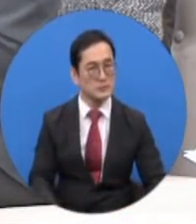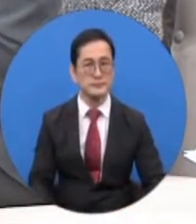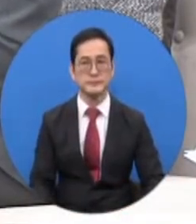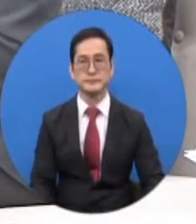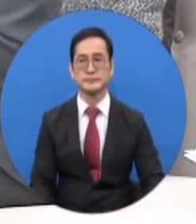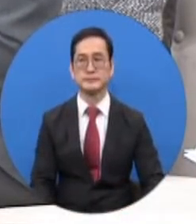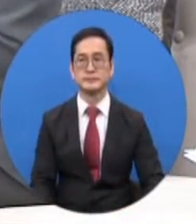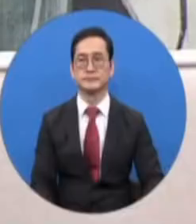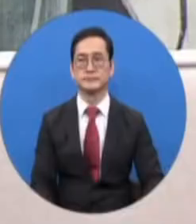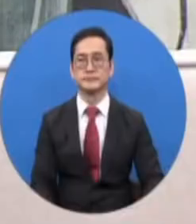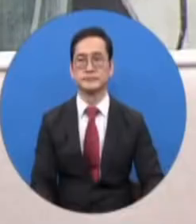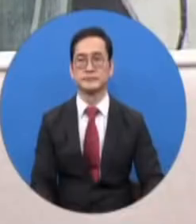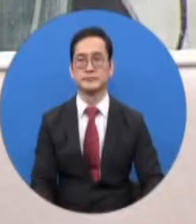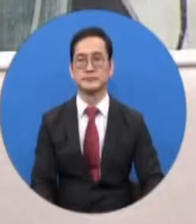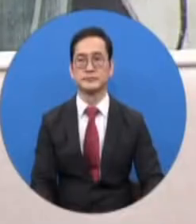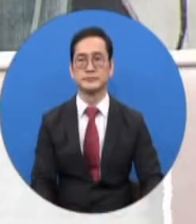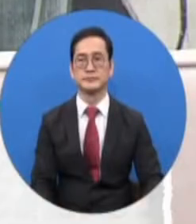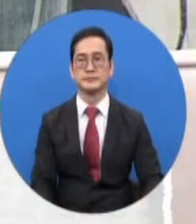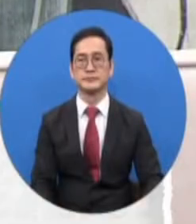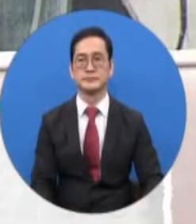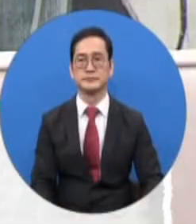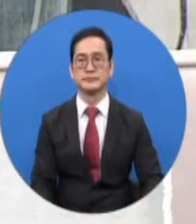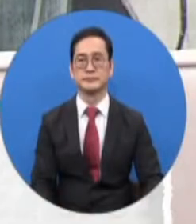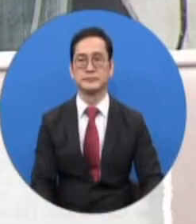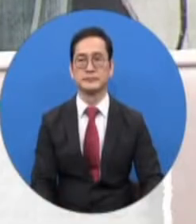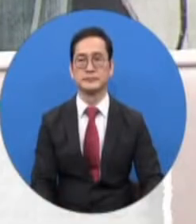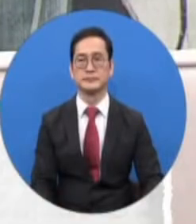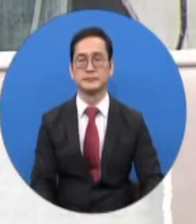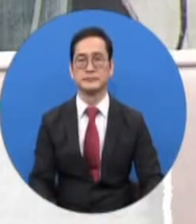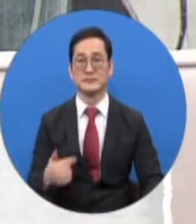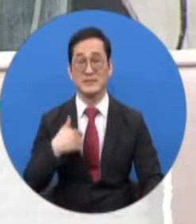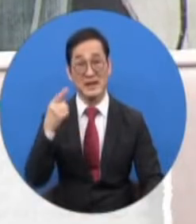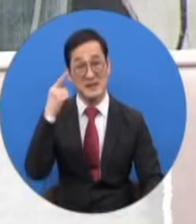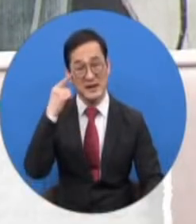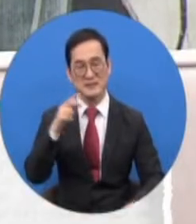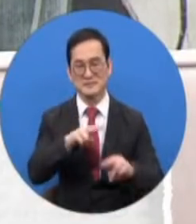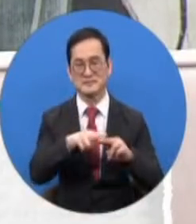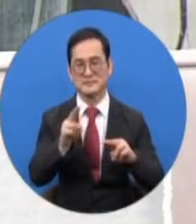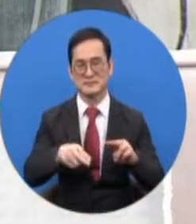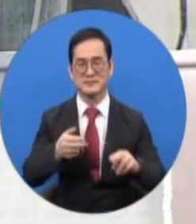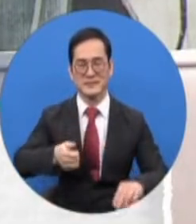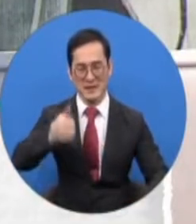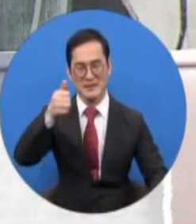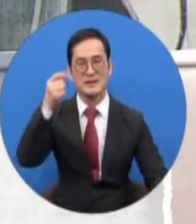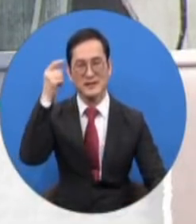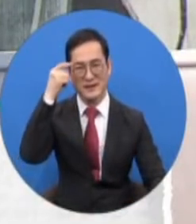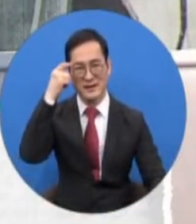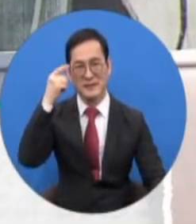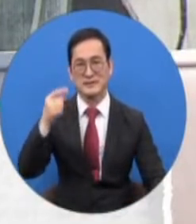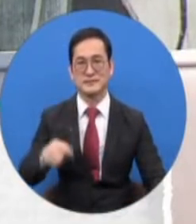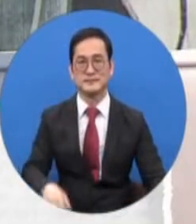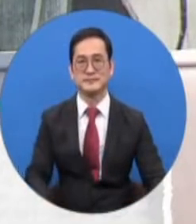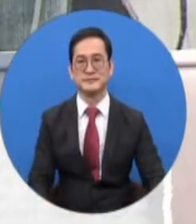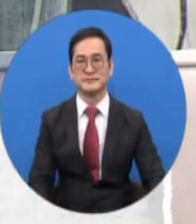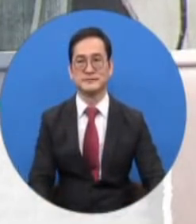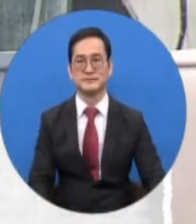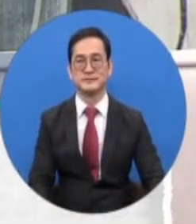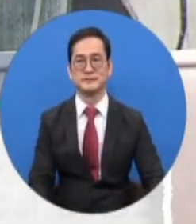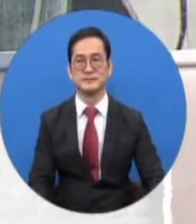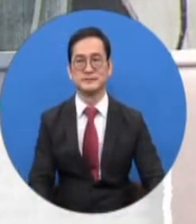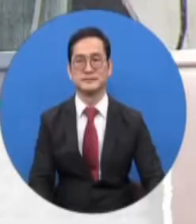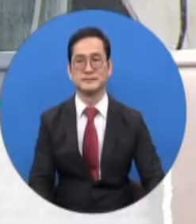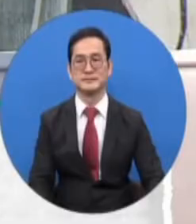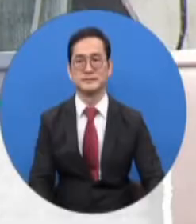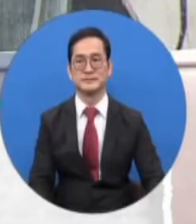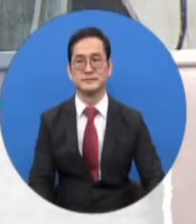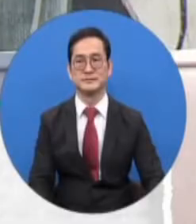책임에서 자유롭지 못하기 때문에 물러나는 것이 오히려 바람직하지 않을까 이런 생각을 가지고 있습니다. 왜냐하면 지금 노정희 위원장 사퇴해야 한다? 저는 그렇게